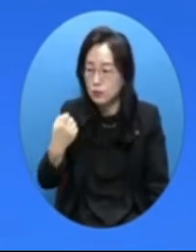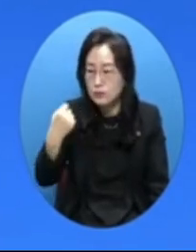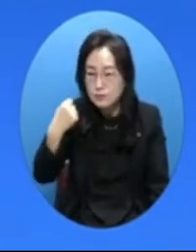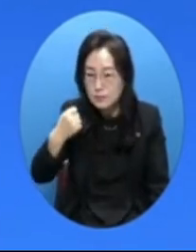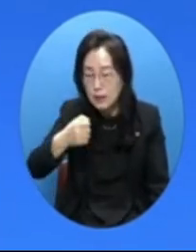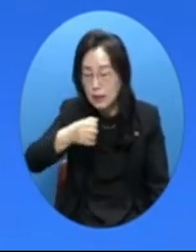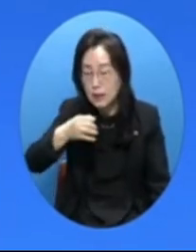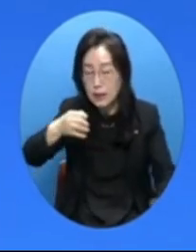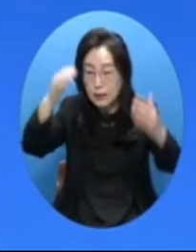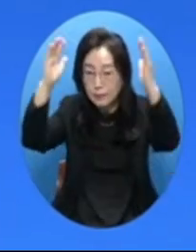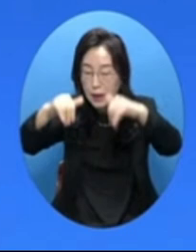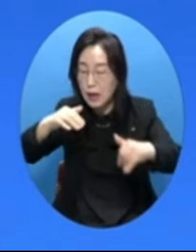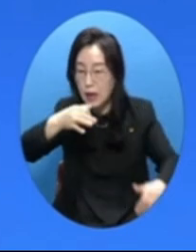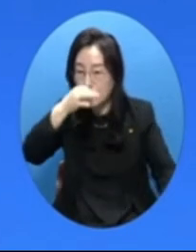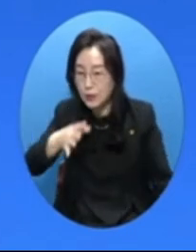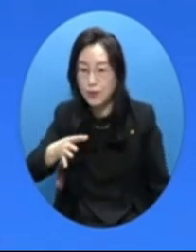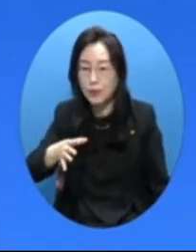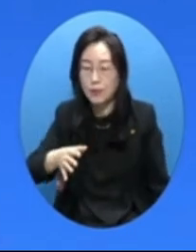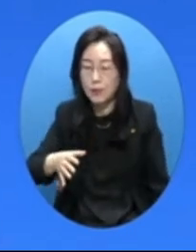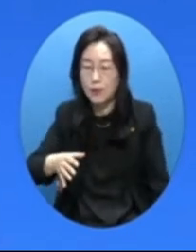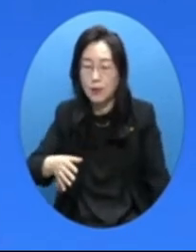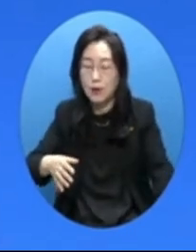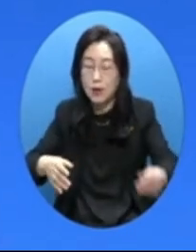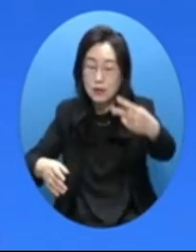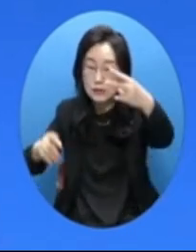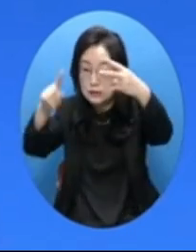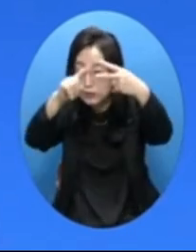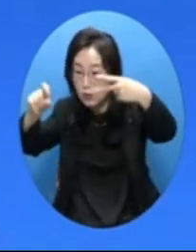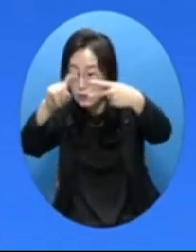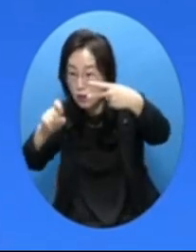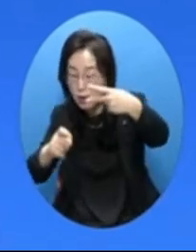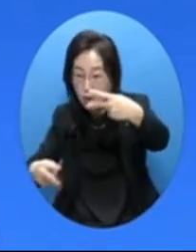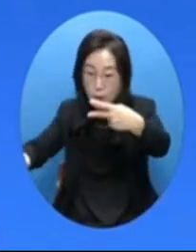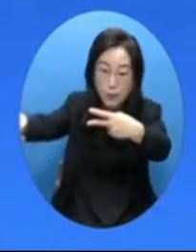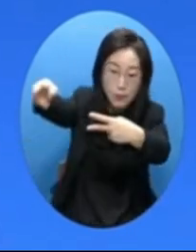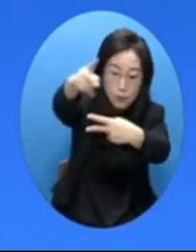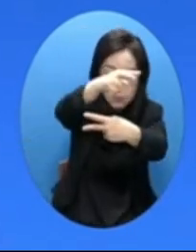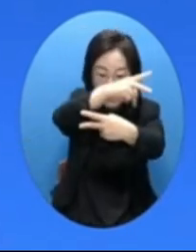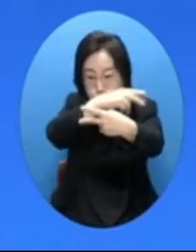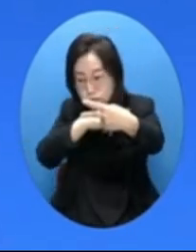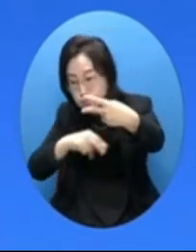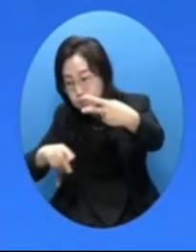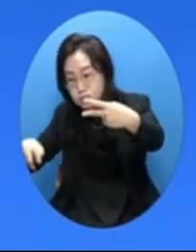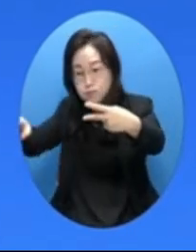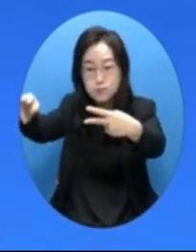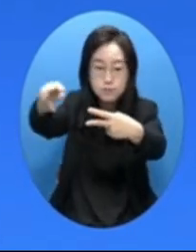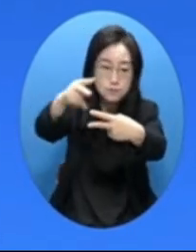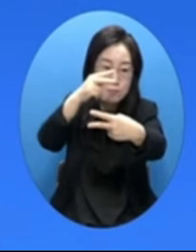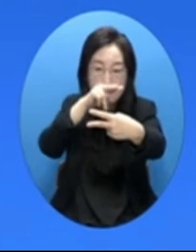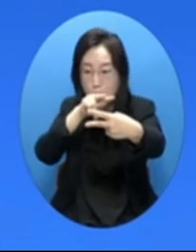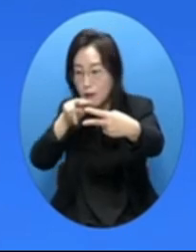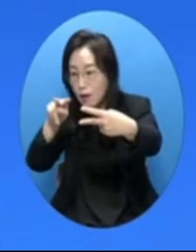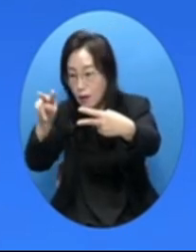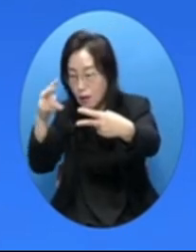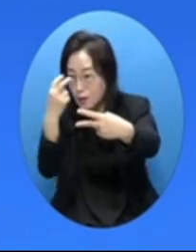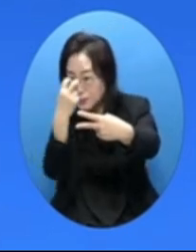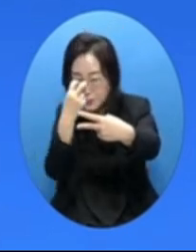아무리 성을 돌아도 그 어디 하나 빈틈이나